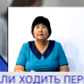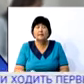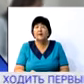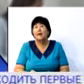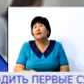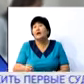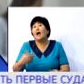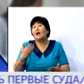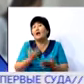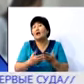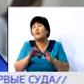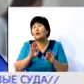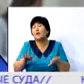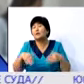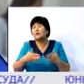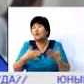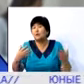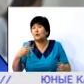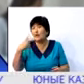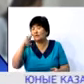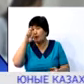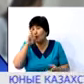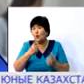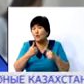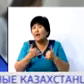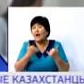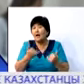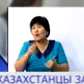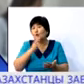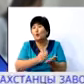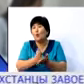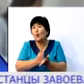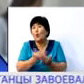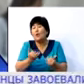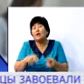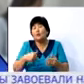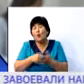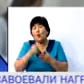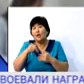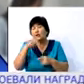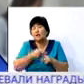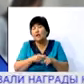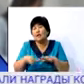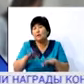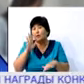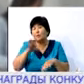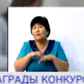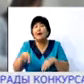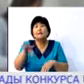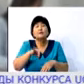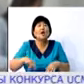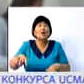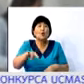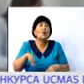На ярмарке консультацию предоставили свыше 20 госорганов, оказывающих госуслуги. До конца года такие мероприятия будут проведены во всех